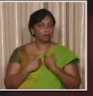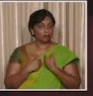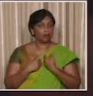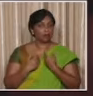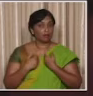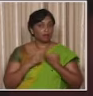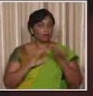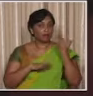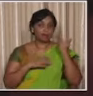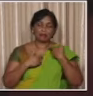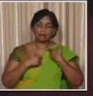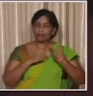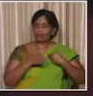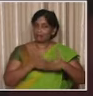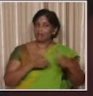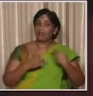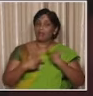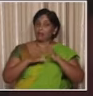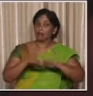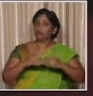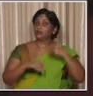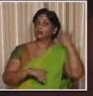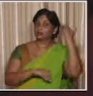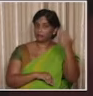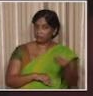අපේ කාලේ බැරි වුණත් අපේ දරුවන්ට